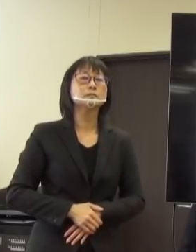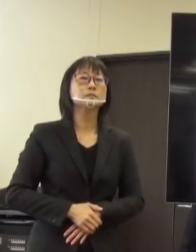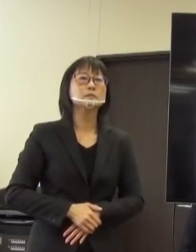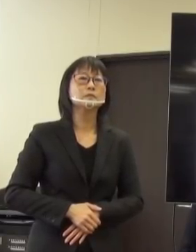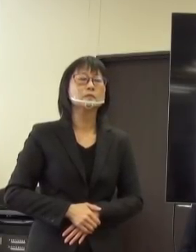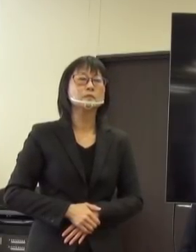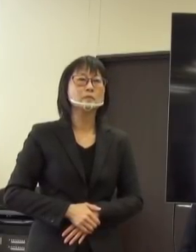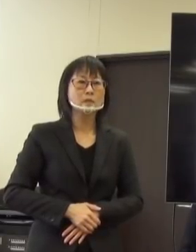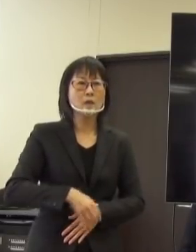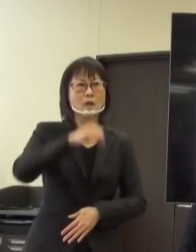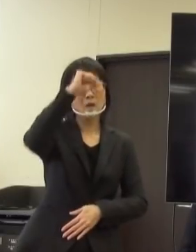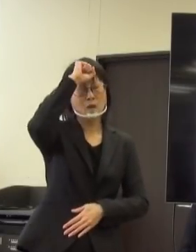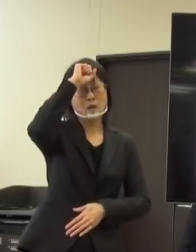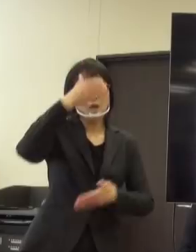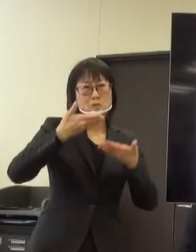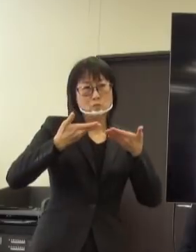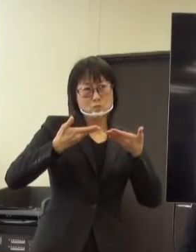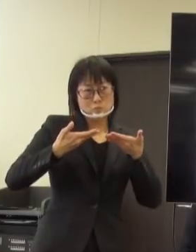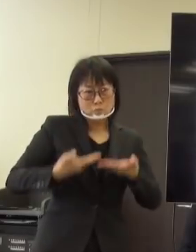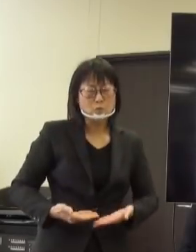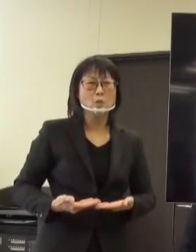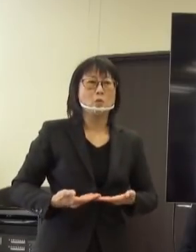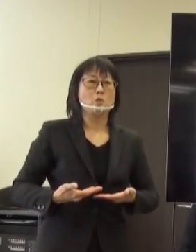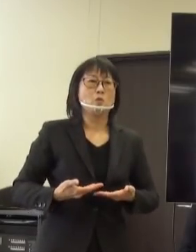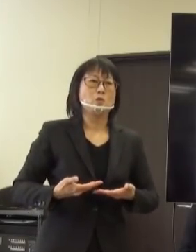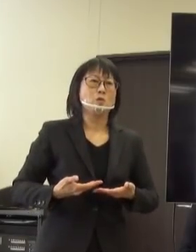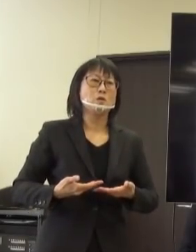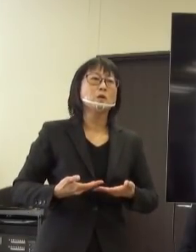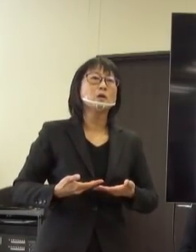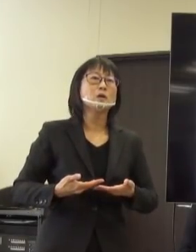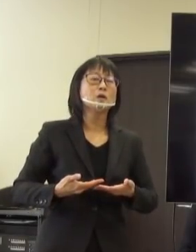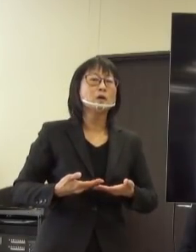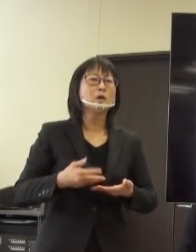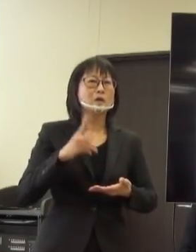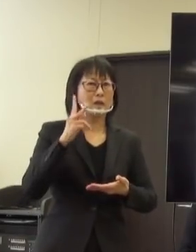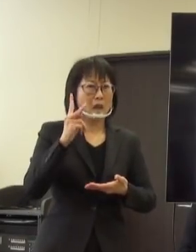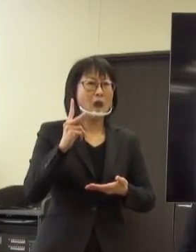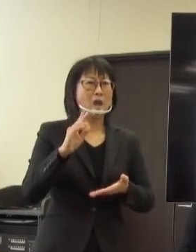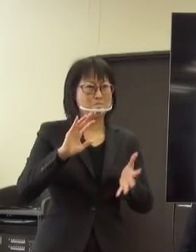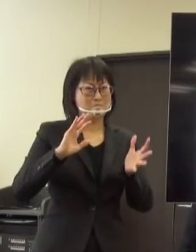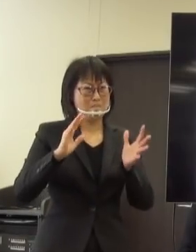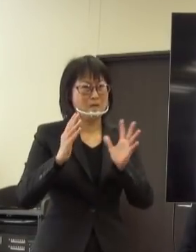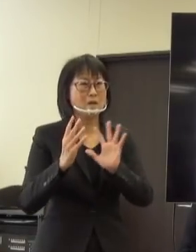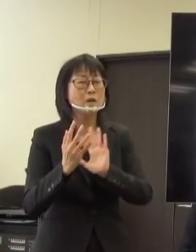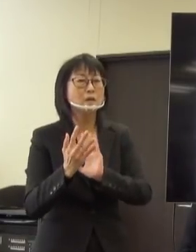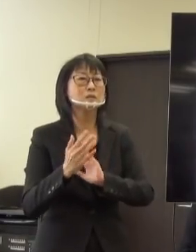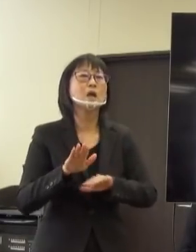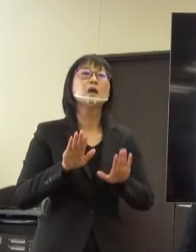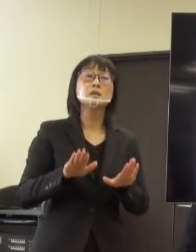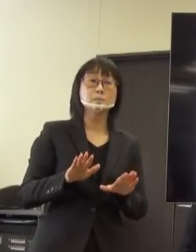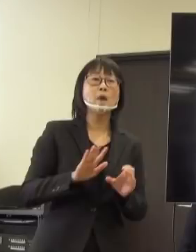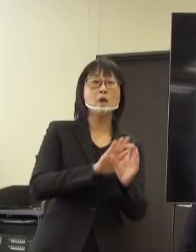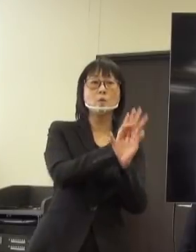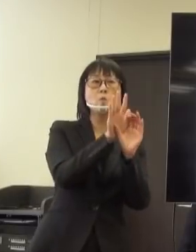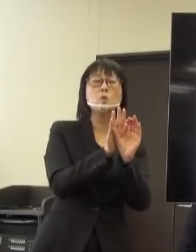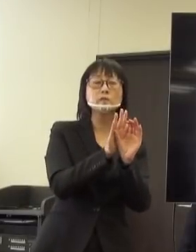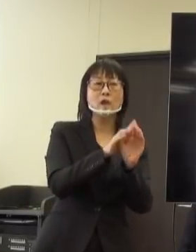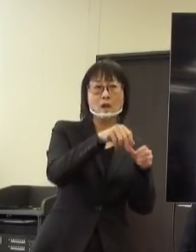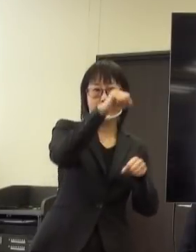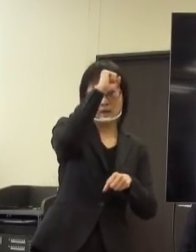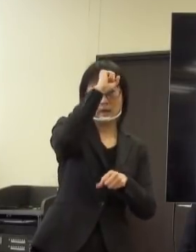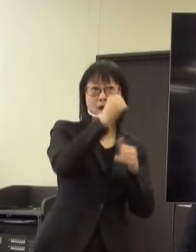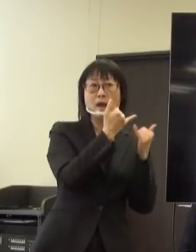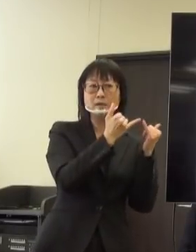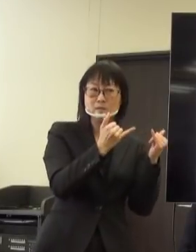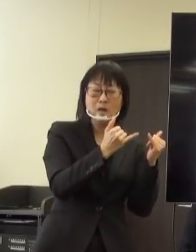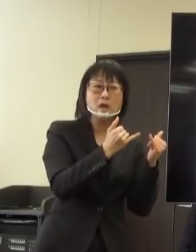重症化、我々、日々ですね、私もコロナ患者さん、コロナ陽性患者さん